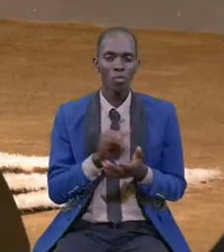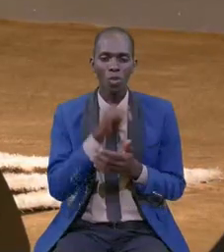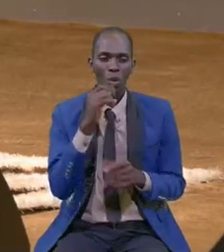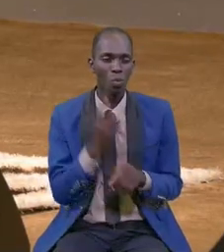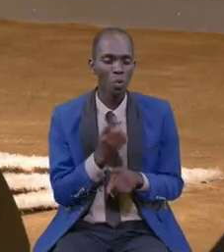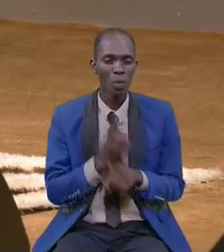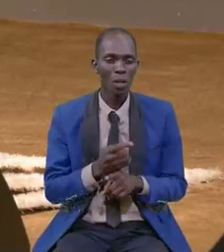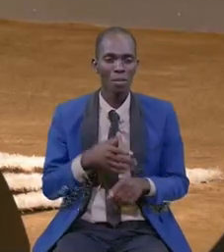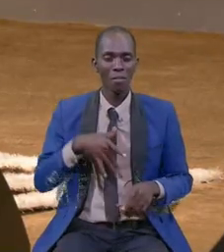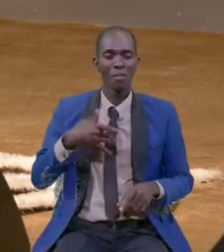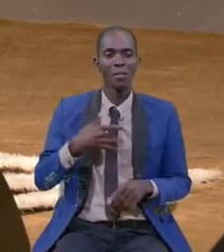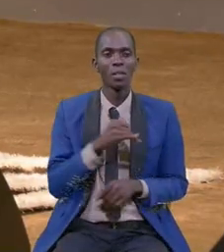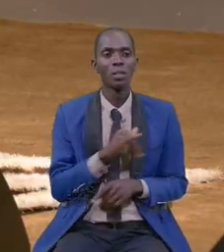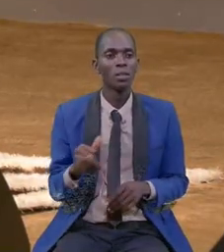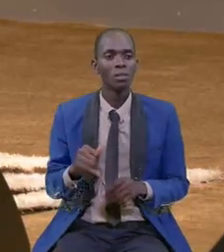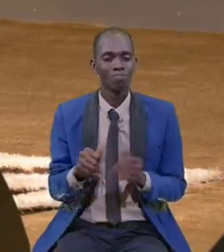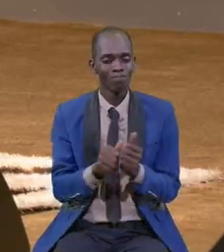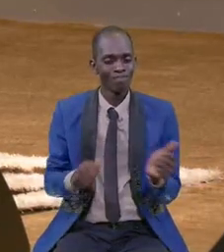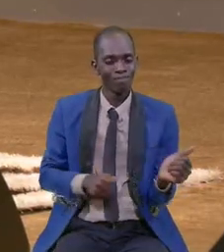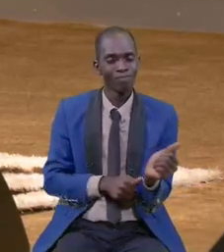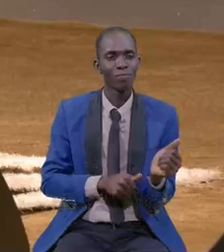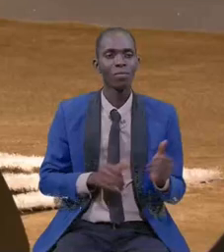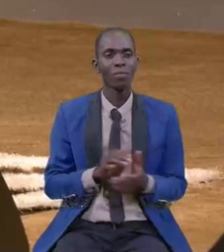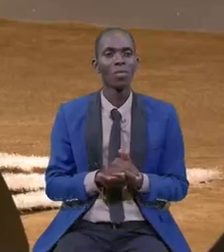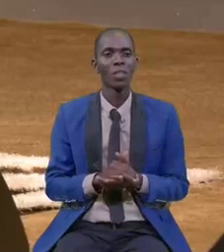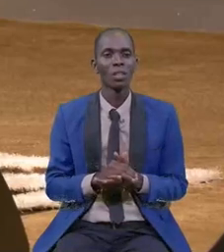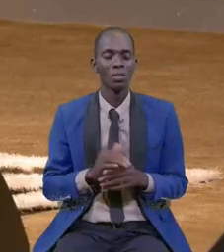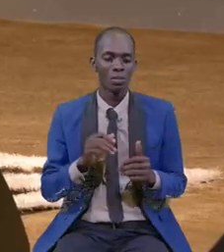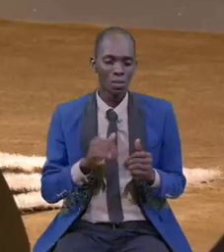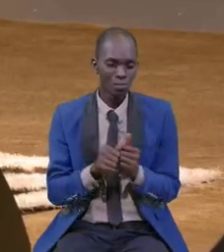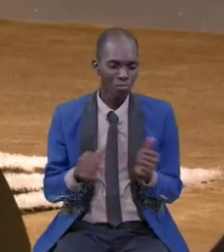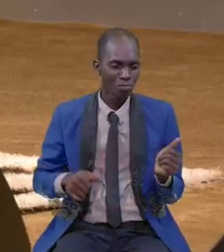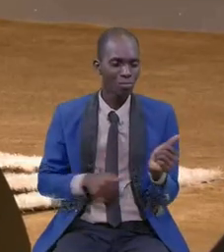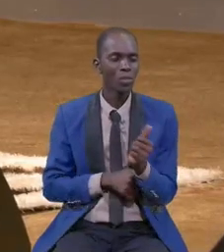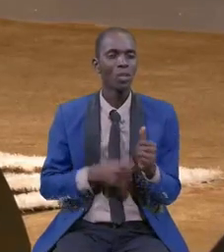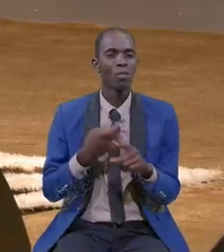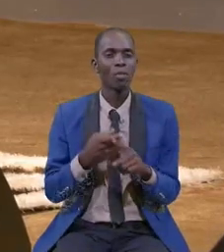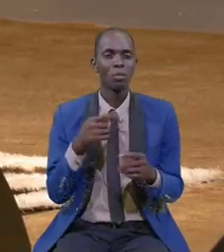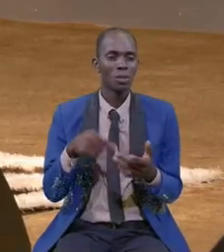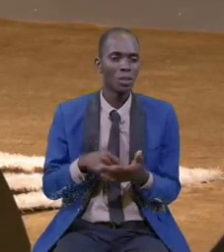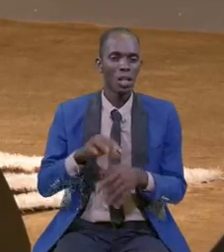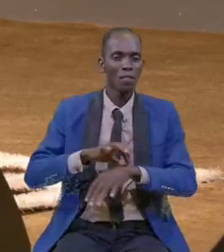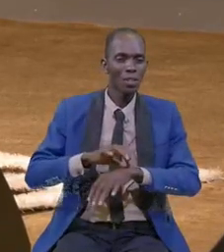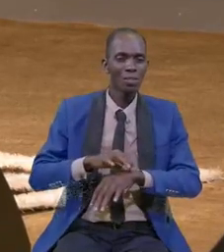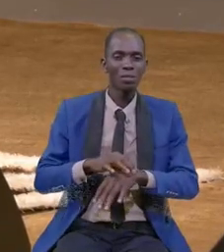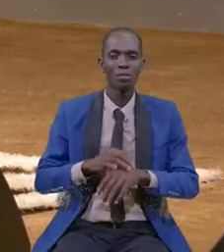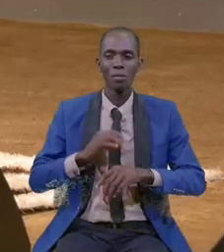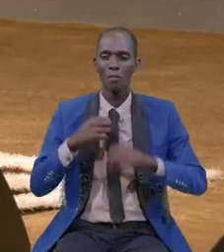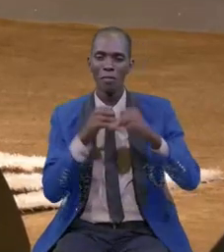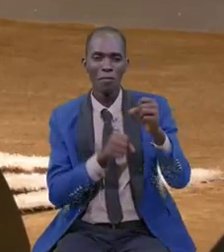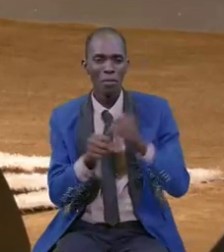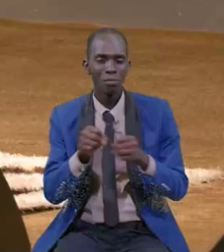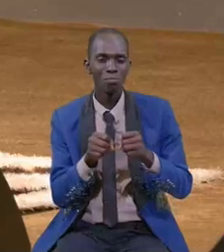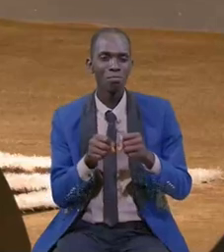les affections charnelles les luttes les bagarres qui